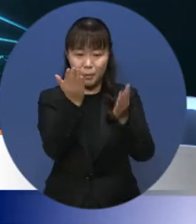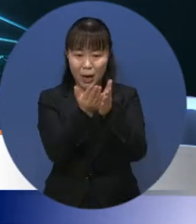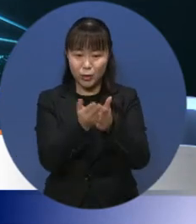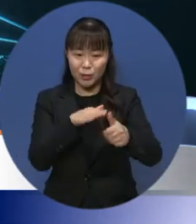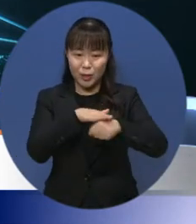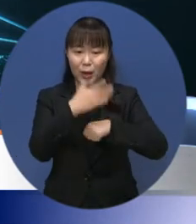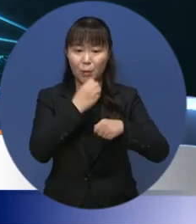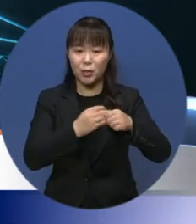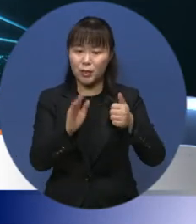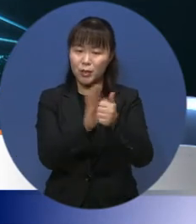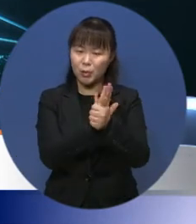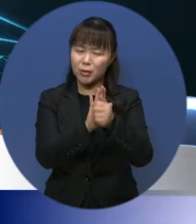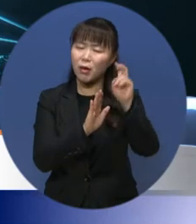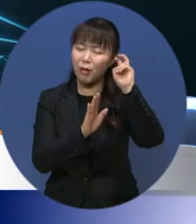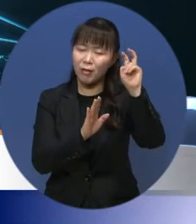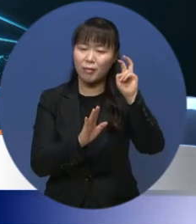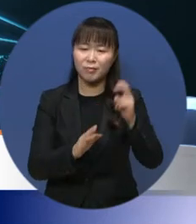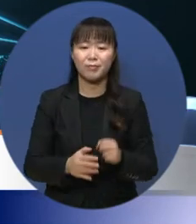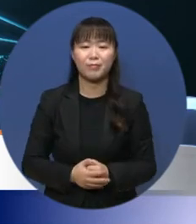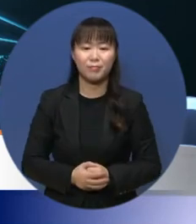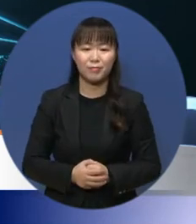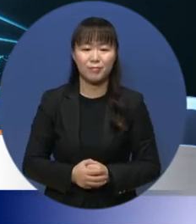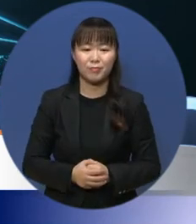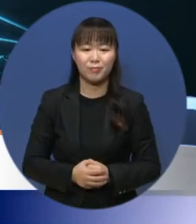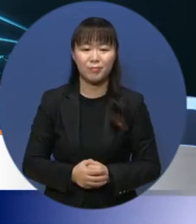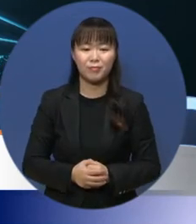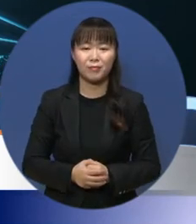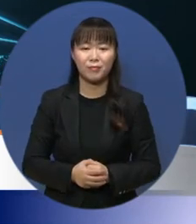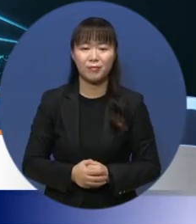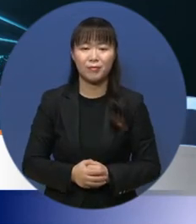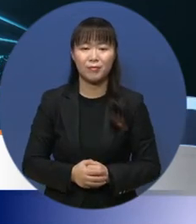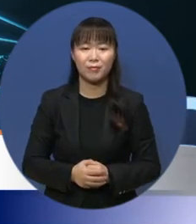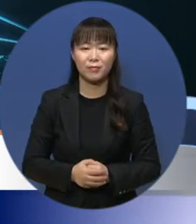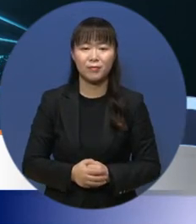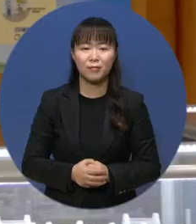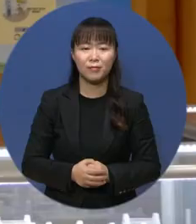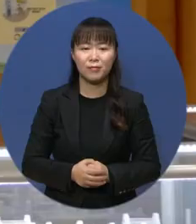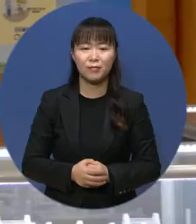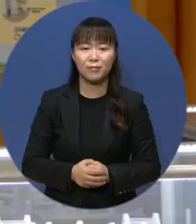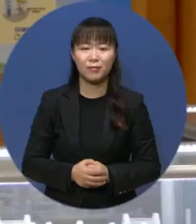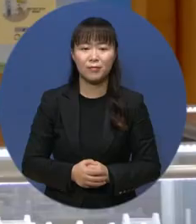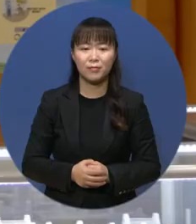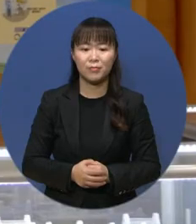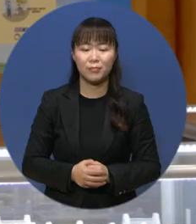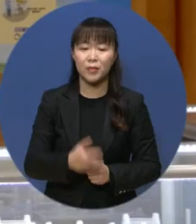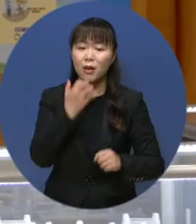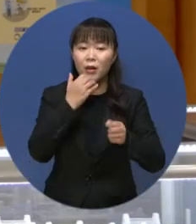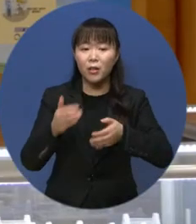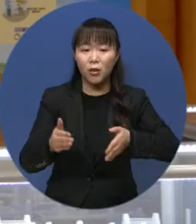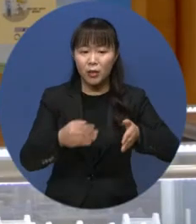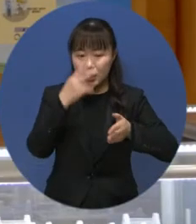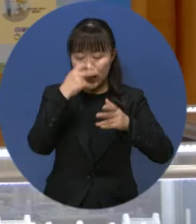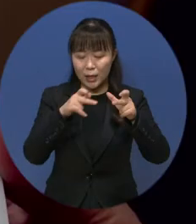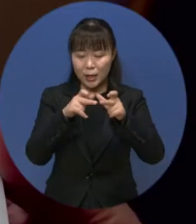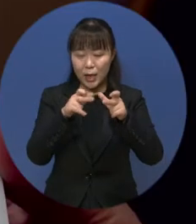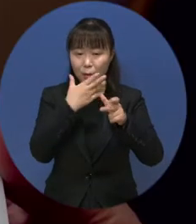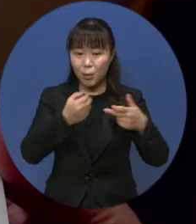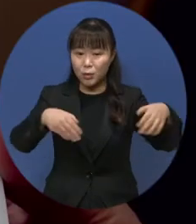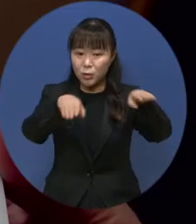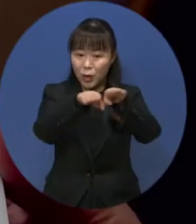복지 서비스가 될 것으로 기대되는데요. 보도에 정운선 기자입니다. 경기도 시각장애인